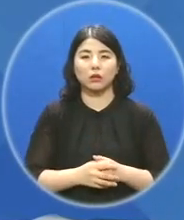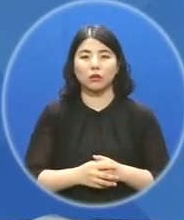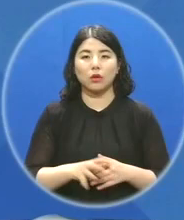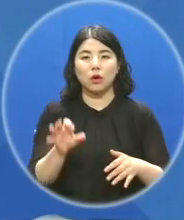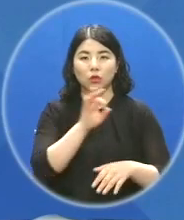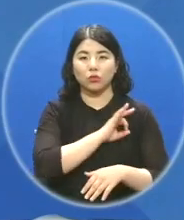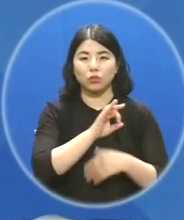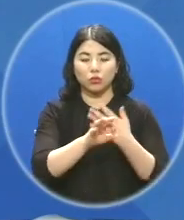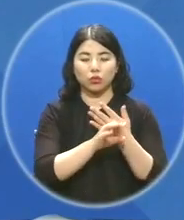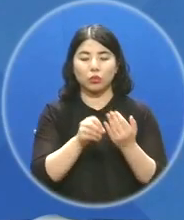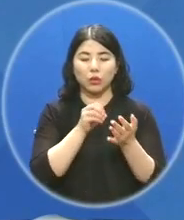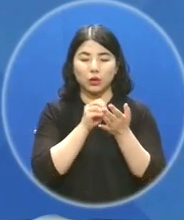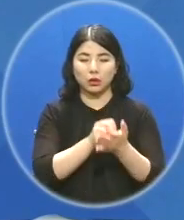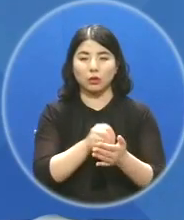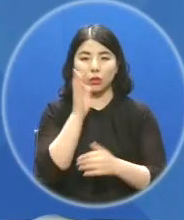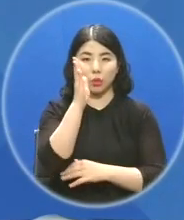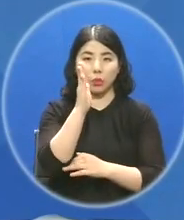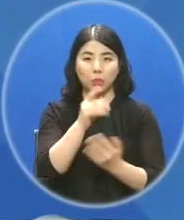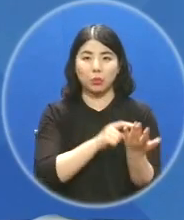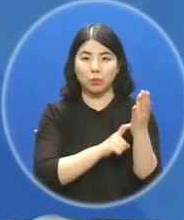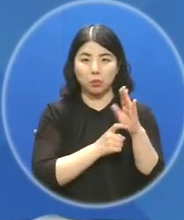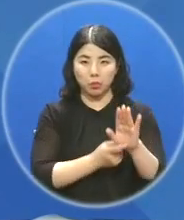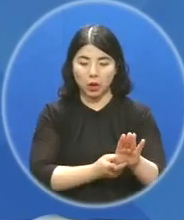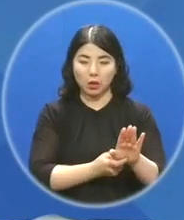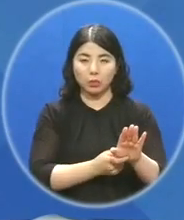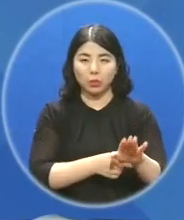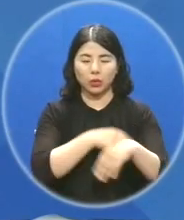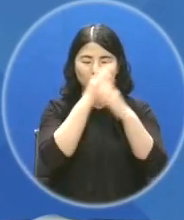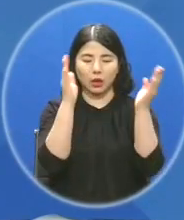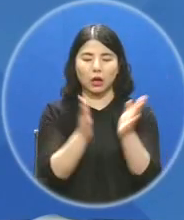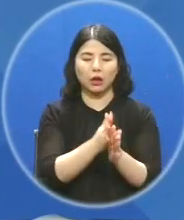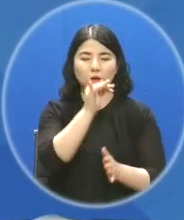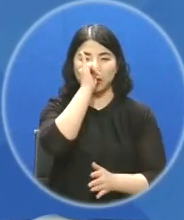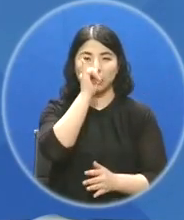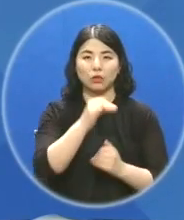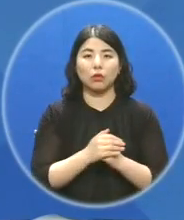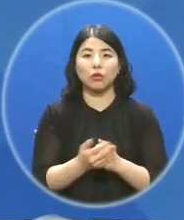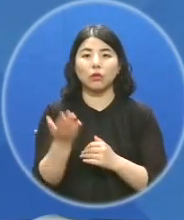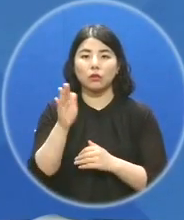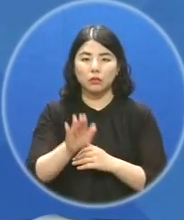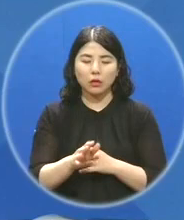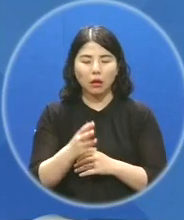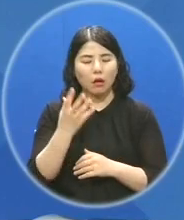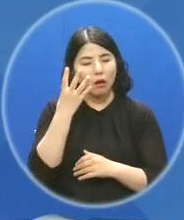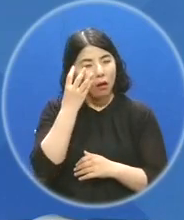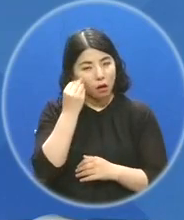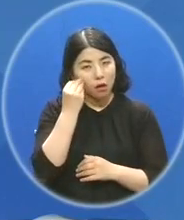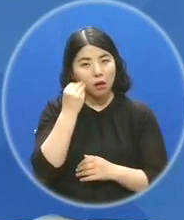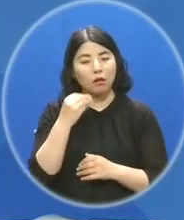후보의 등록, 정견 발표 이런 과정들이 다 있어요. 근데 묘하게